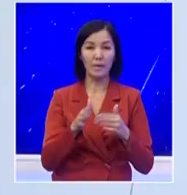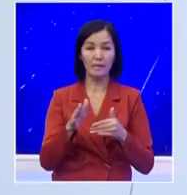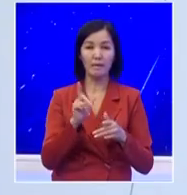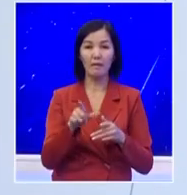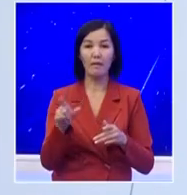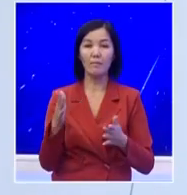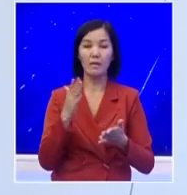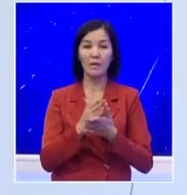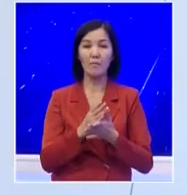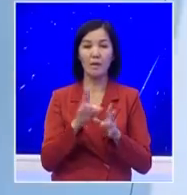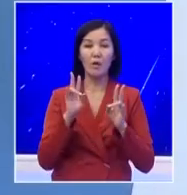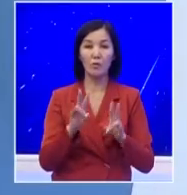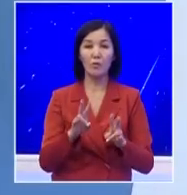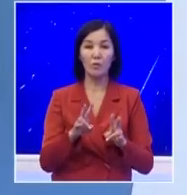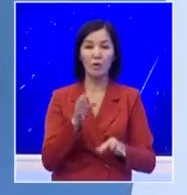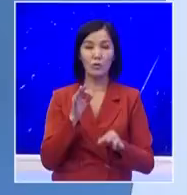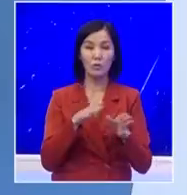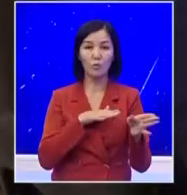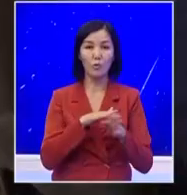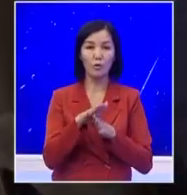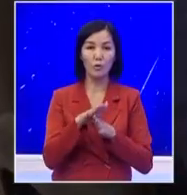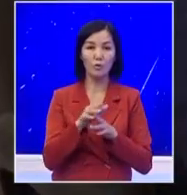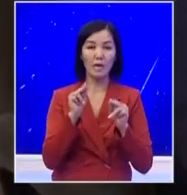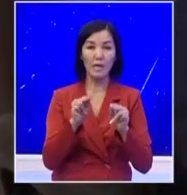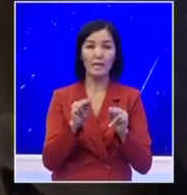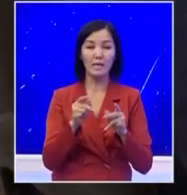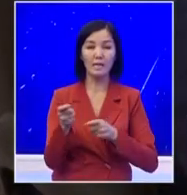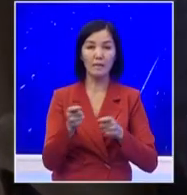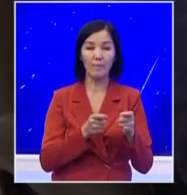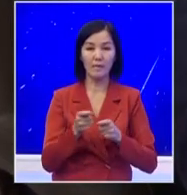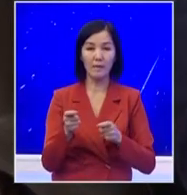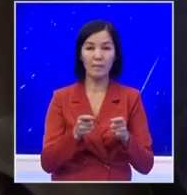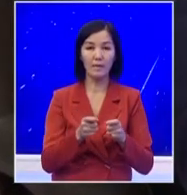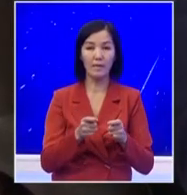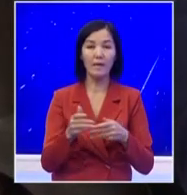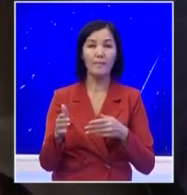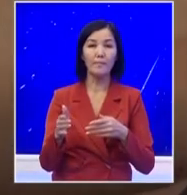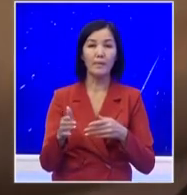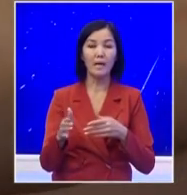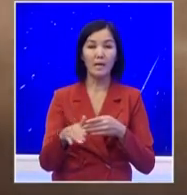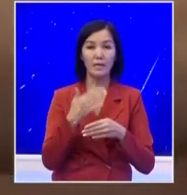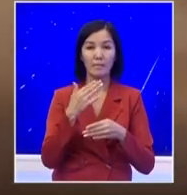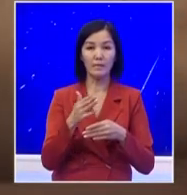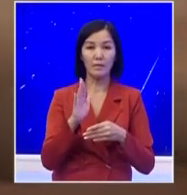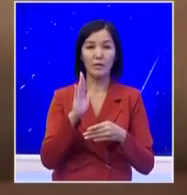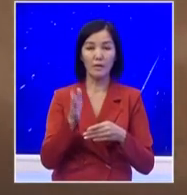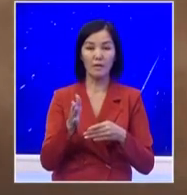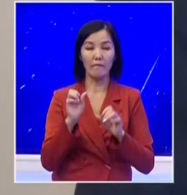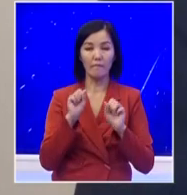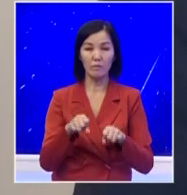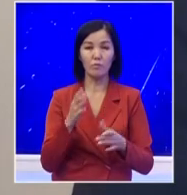аз емес. Ал өңірдің жеке сот орындаушылары мен әділет департаменті ондайларды әкімшілік немесе қылмыстық жауапкершілікке тартуға